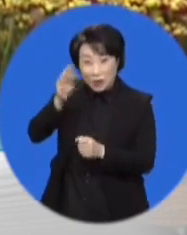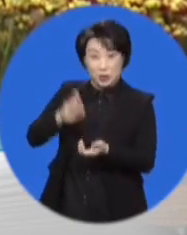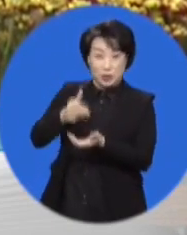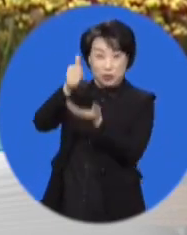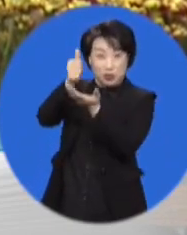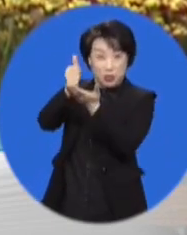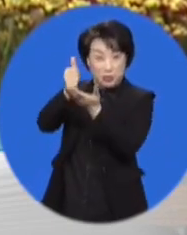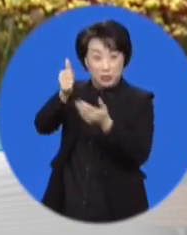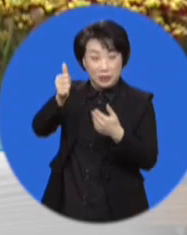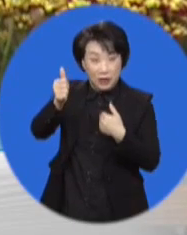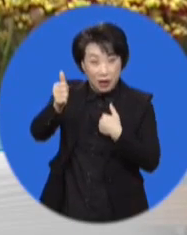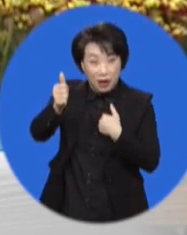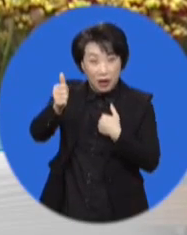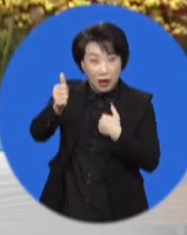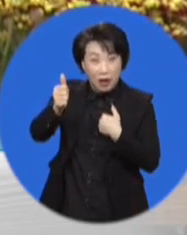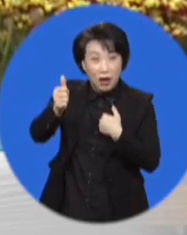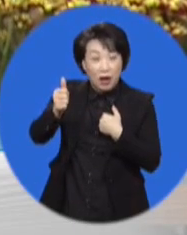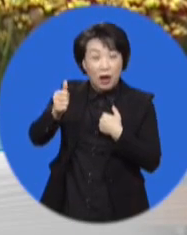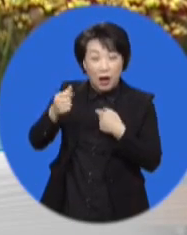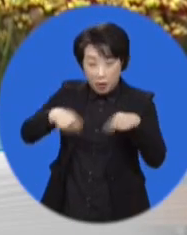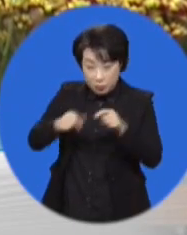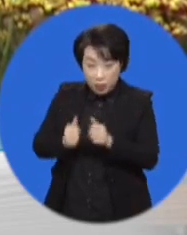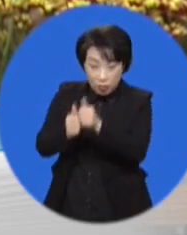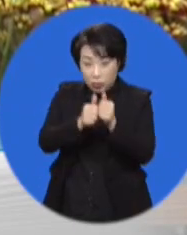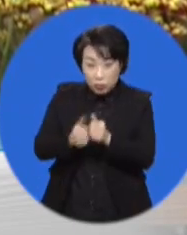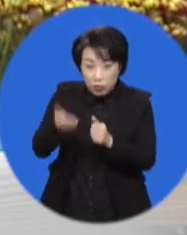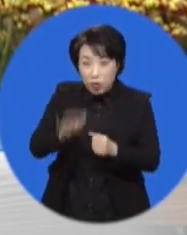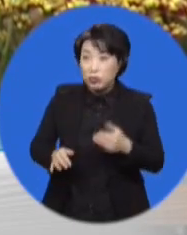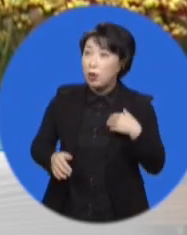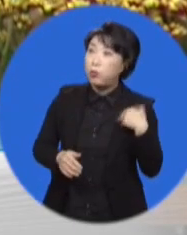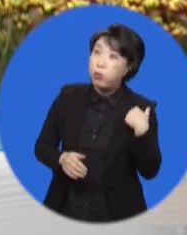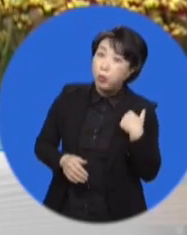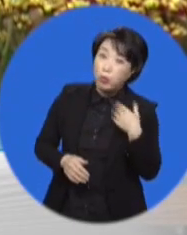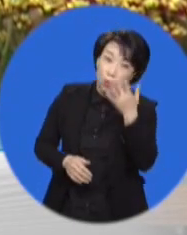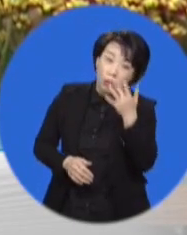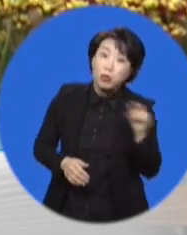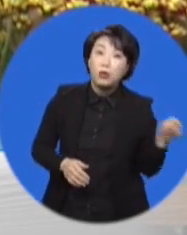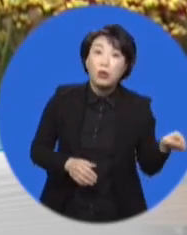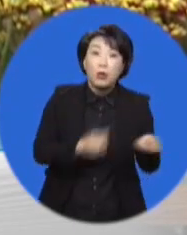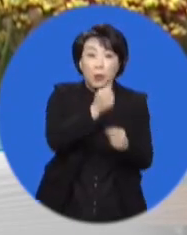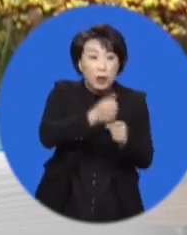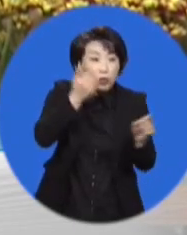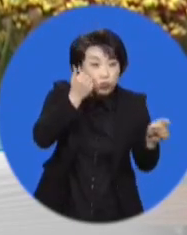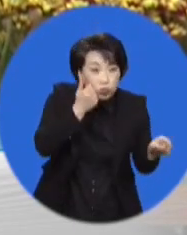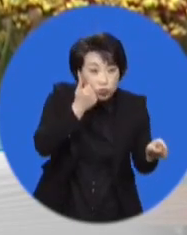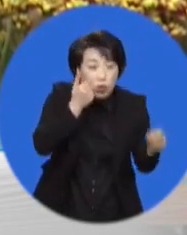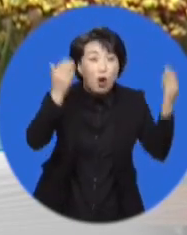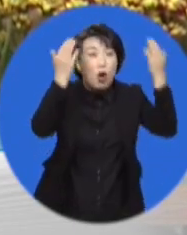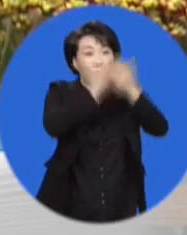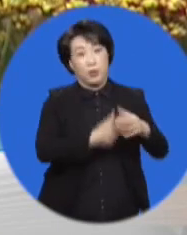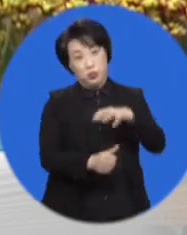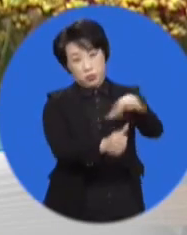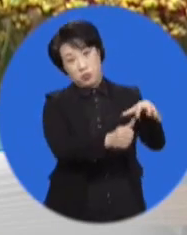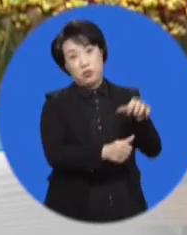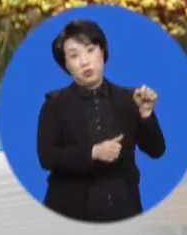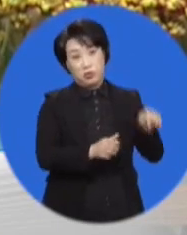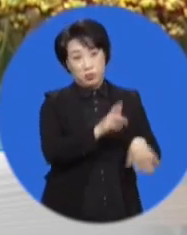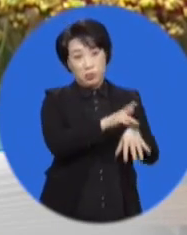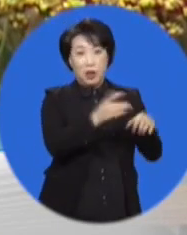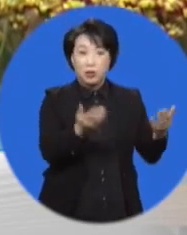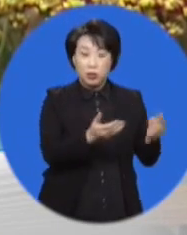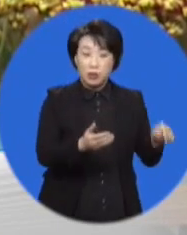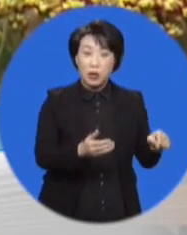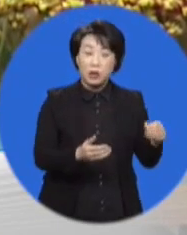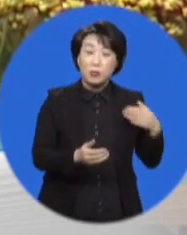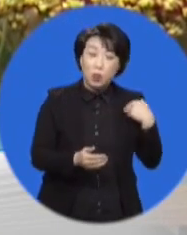주님이 귀신데 내가 모른다. 그렇게 만든 놈이 어둠의 주관자.